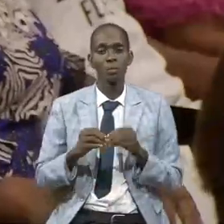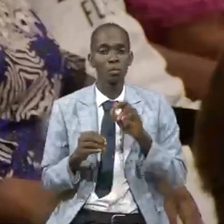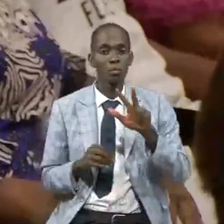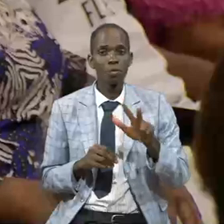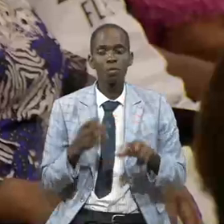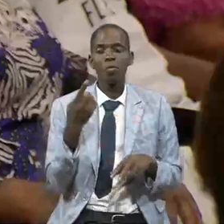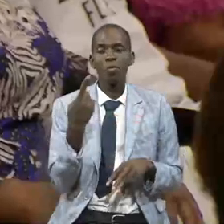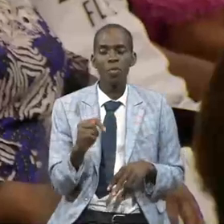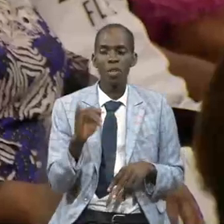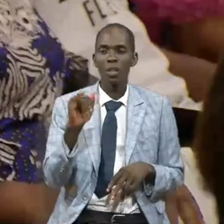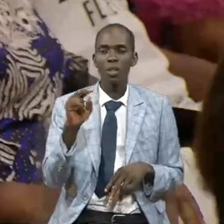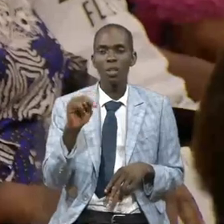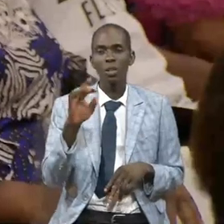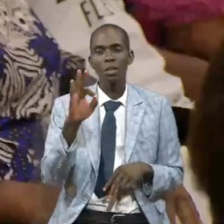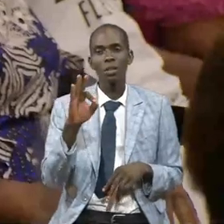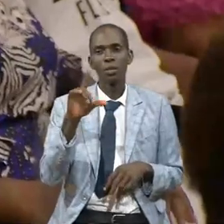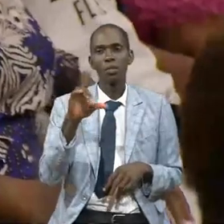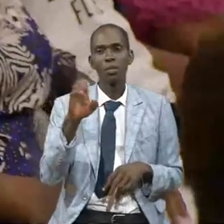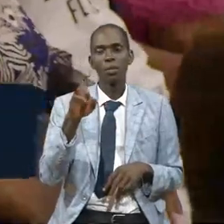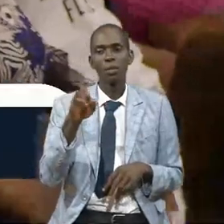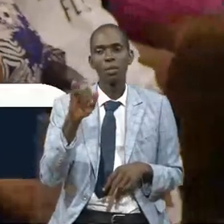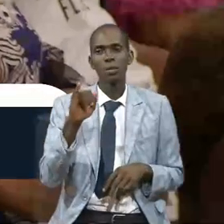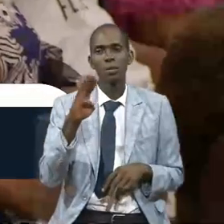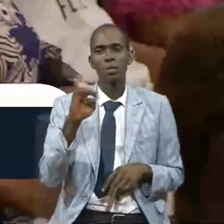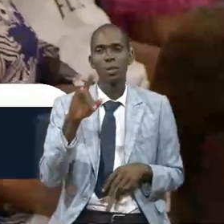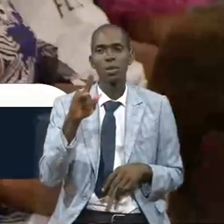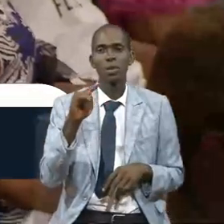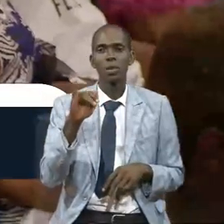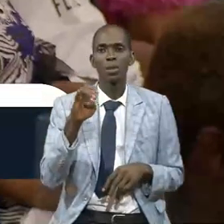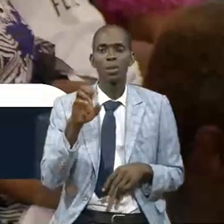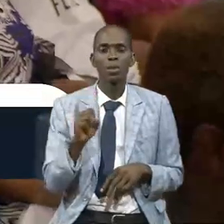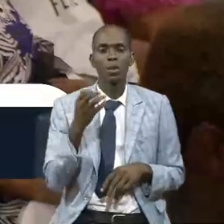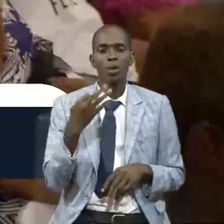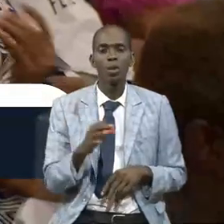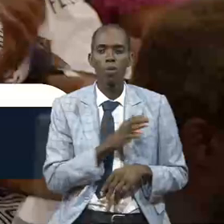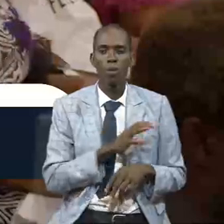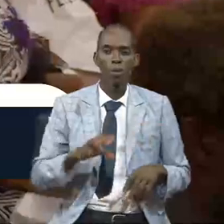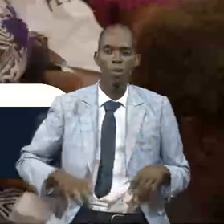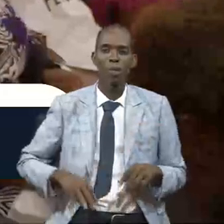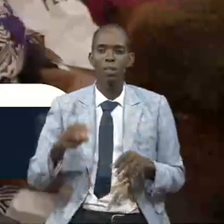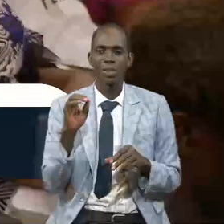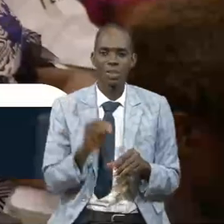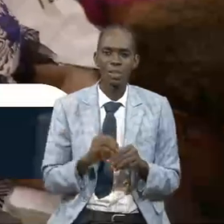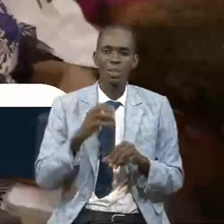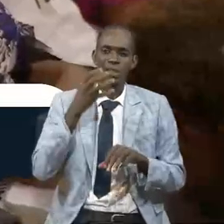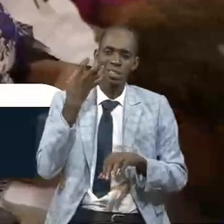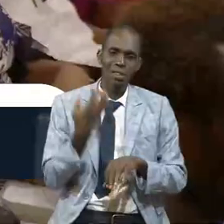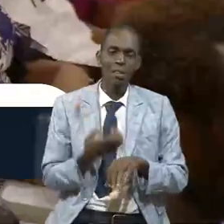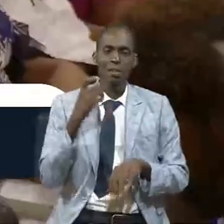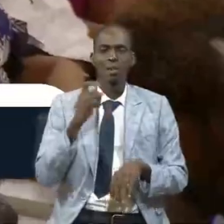partie ici. C'est l'inflexibilité de Christ, même en temps difficile.